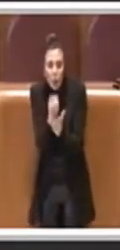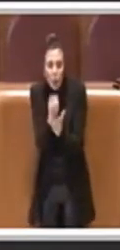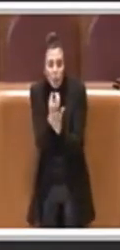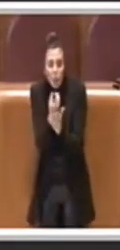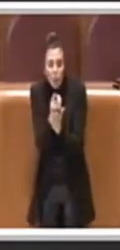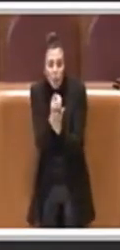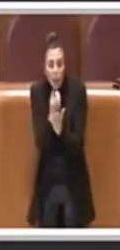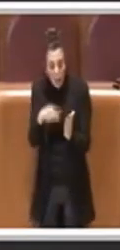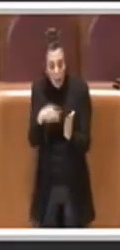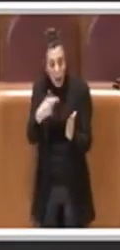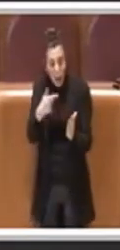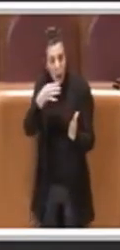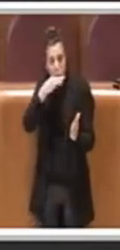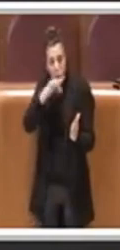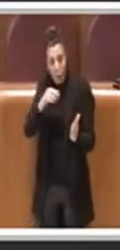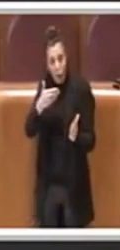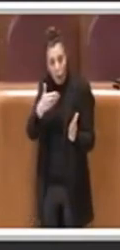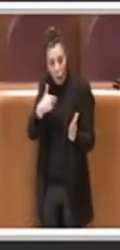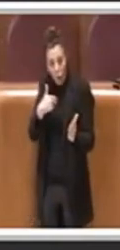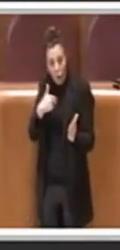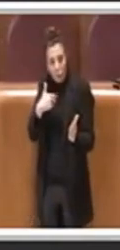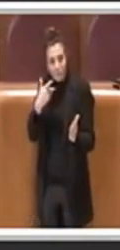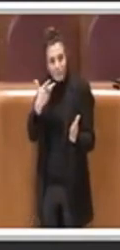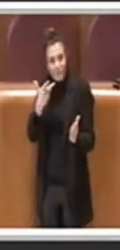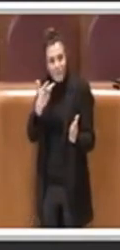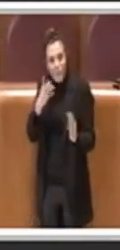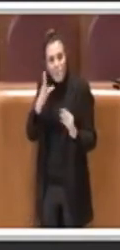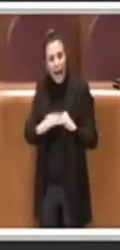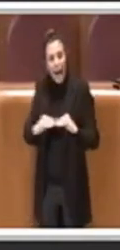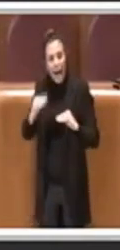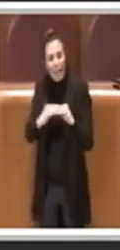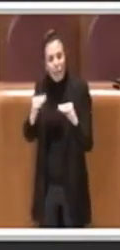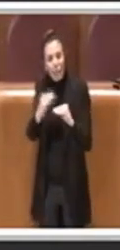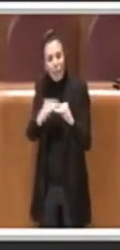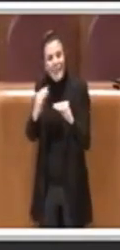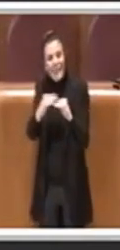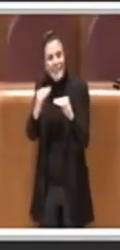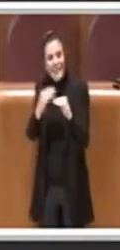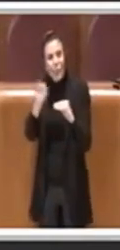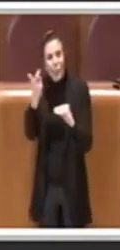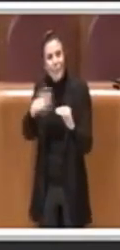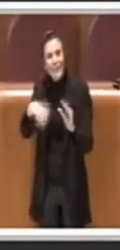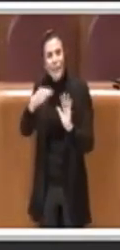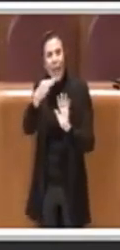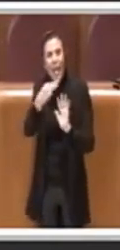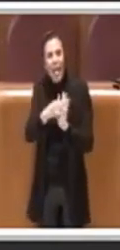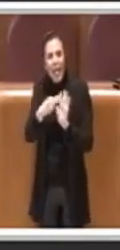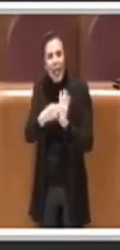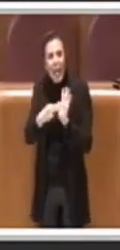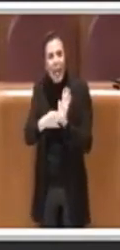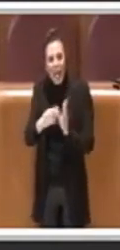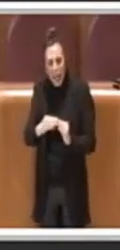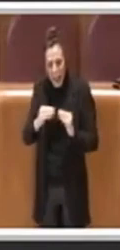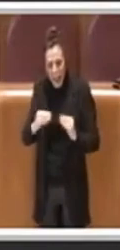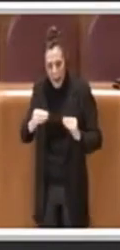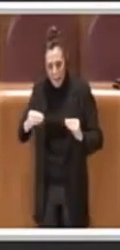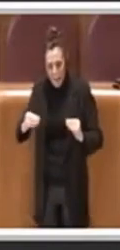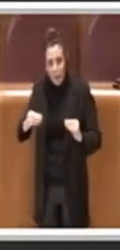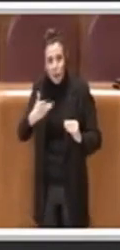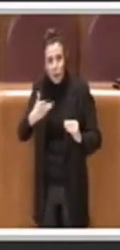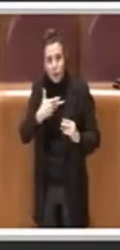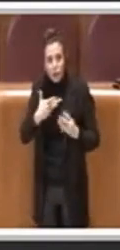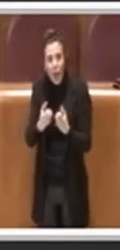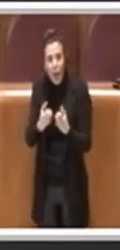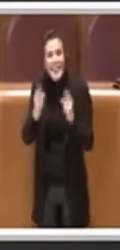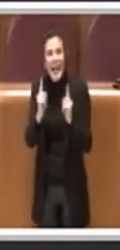anche addirittura pensate in fase di manutenzione perché gli elementi essendo avendo una loro consistenza una